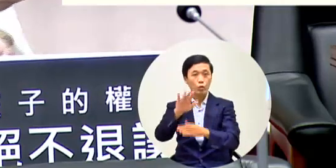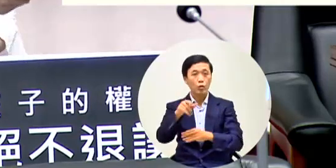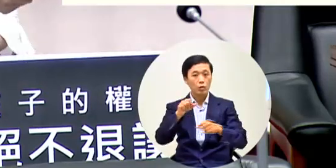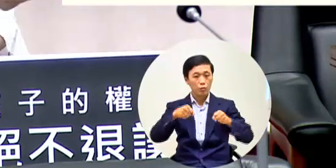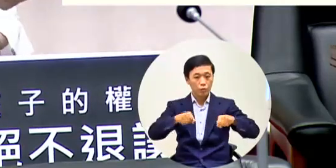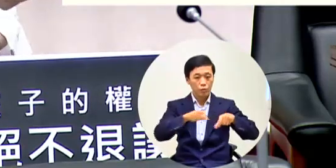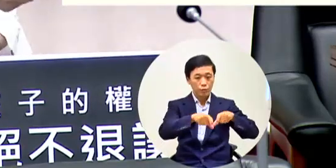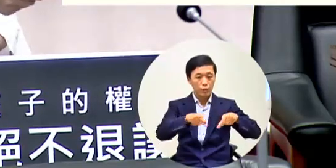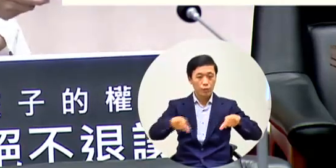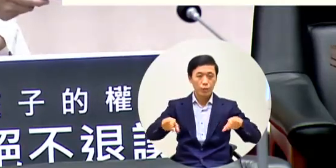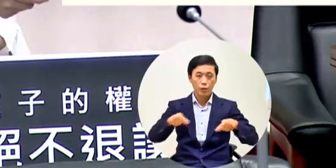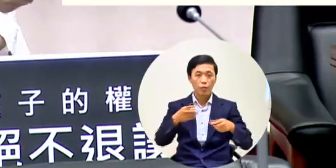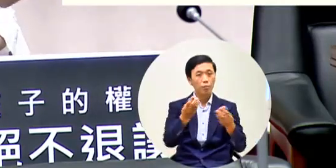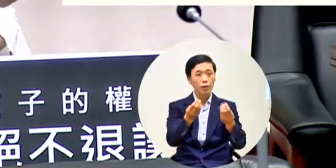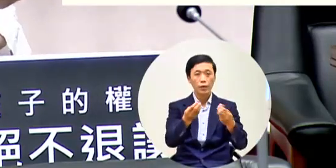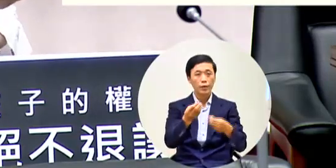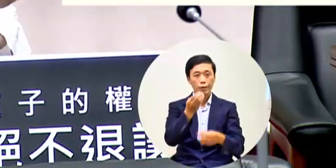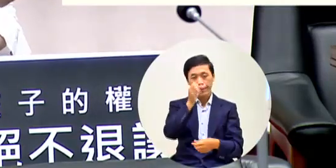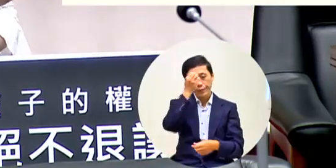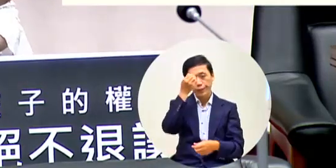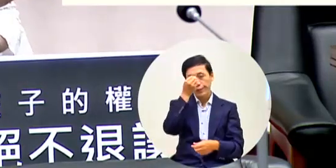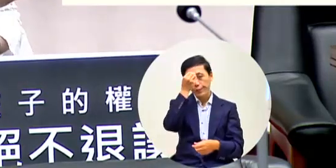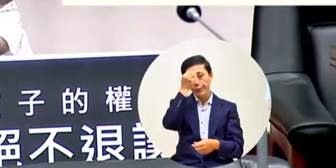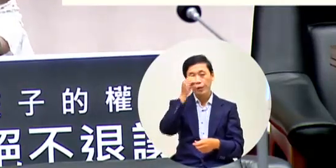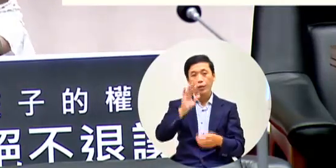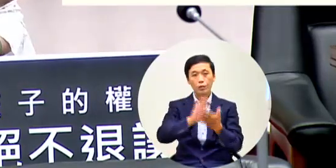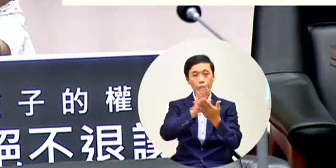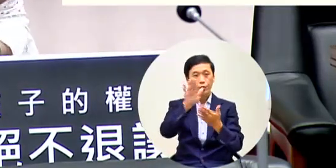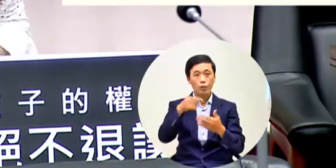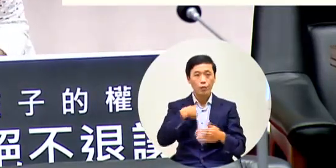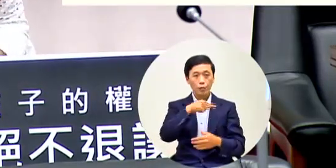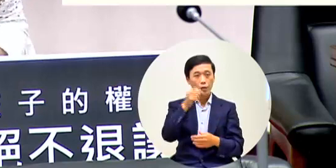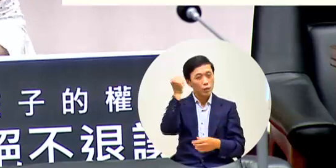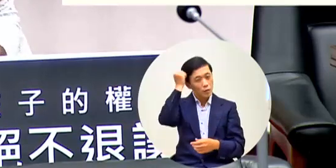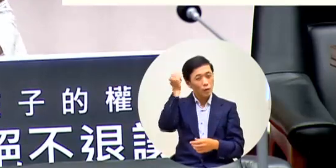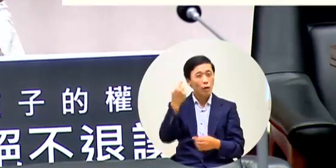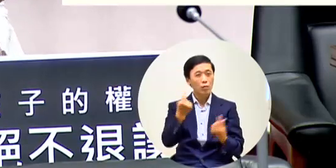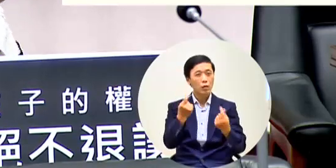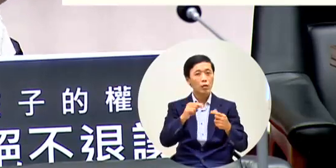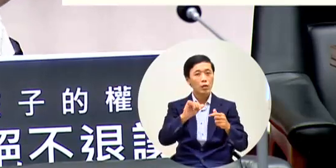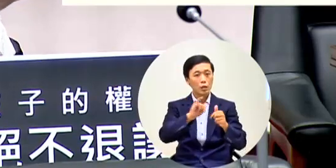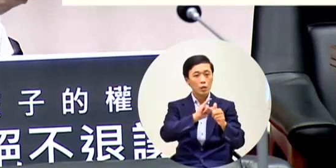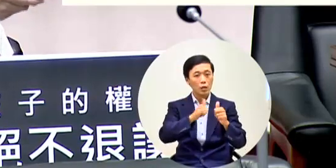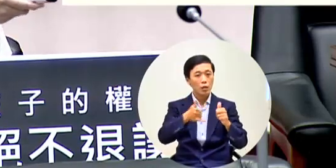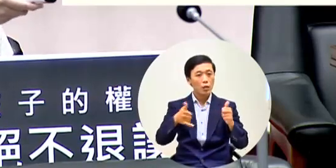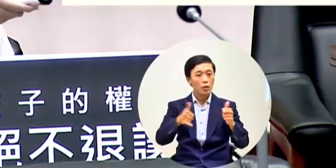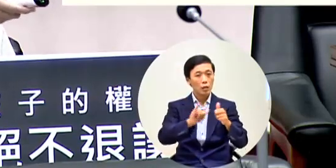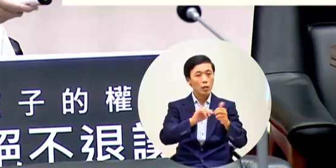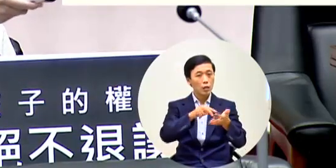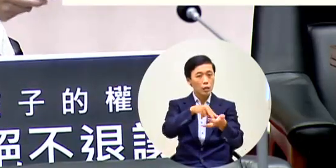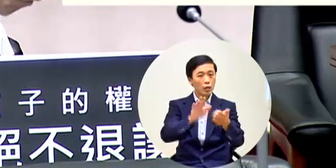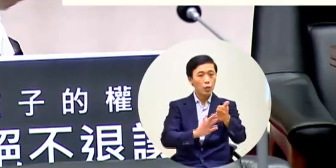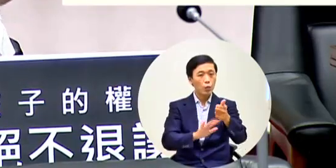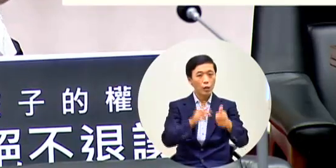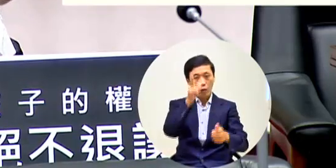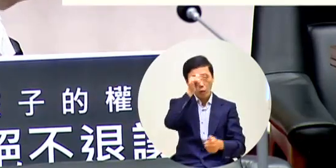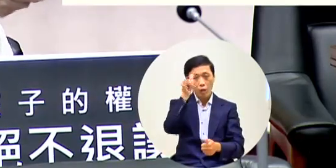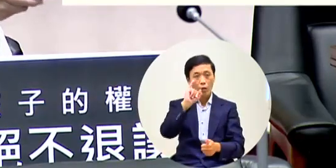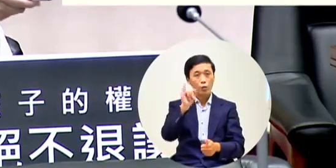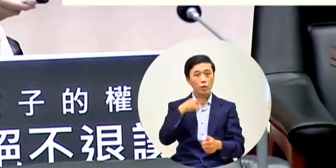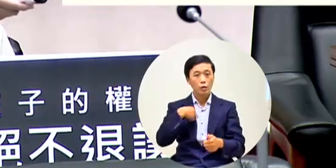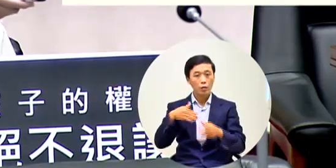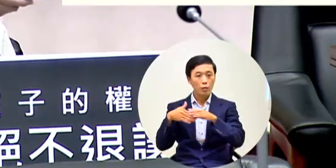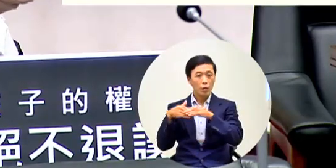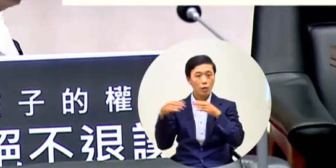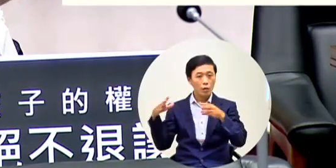可以停放。那过去后来我们也陆陆续续记得那时候好像黄委员黄昭训也跟着我们把一起都把这个地方都